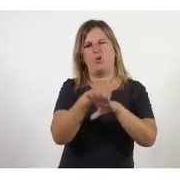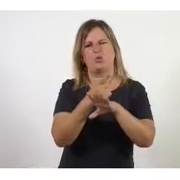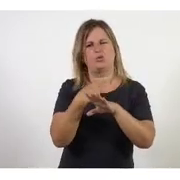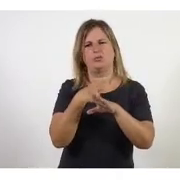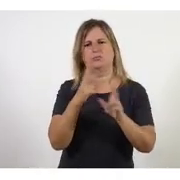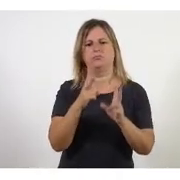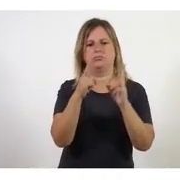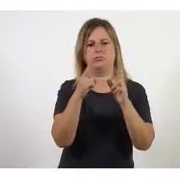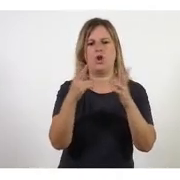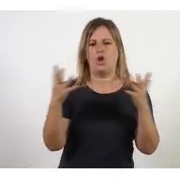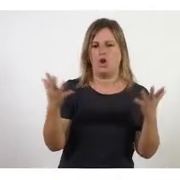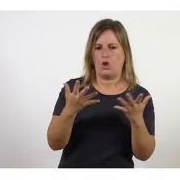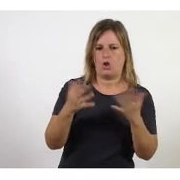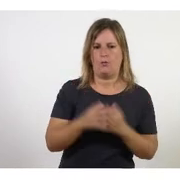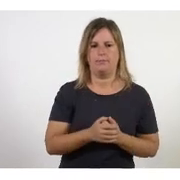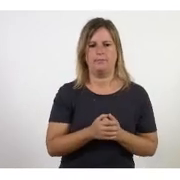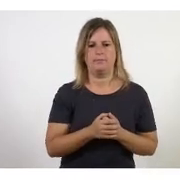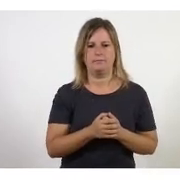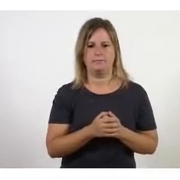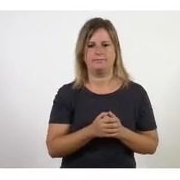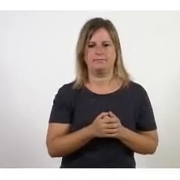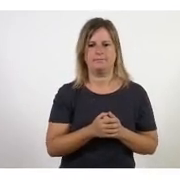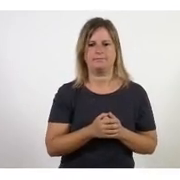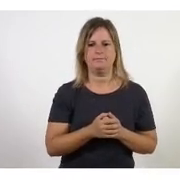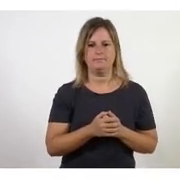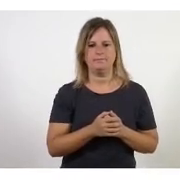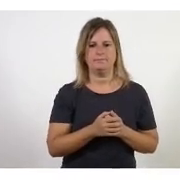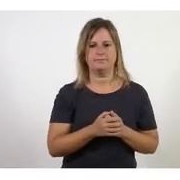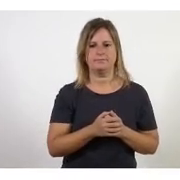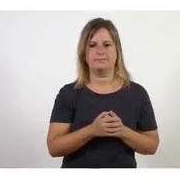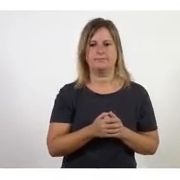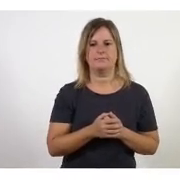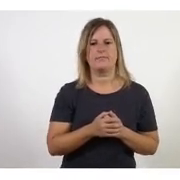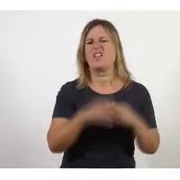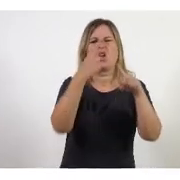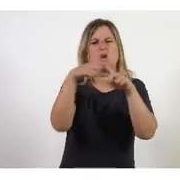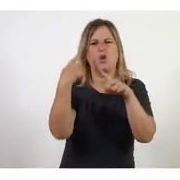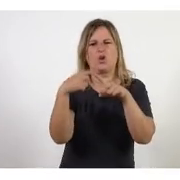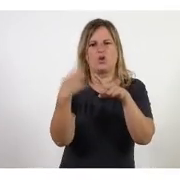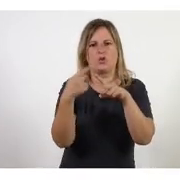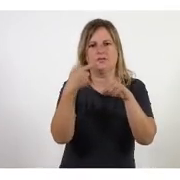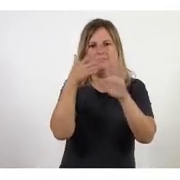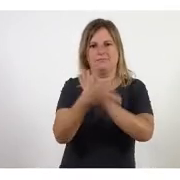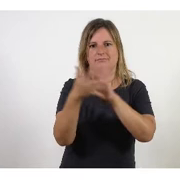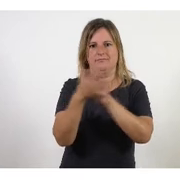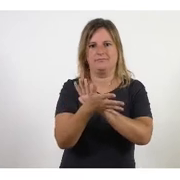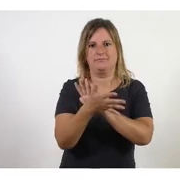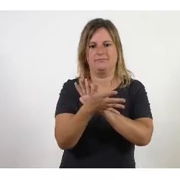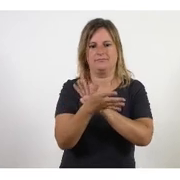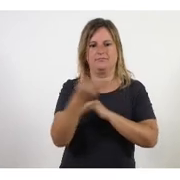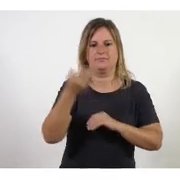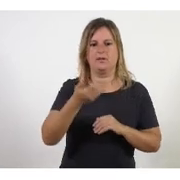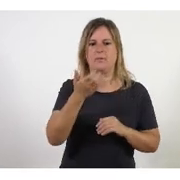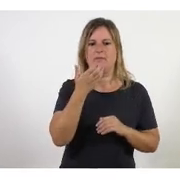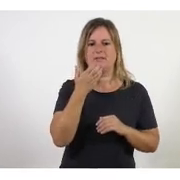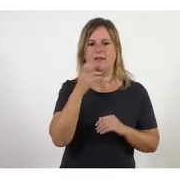Com puc retallar la durada dels clips? Vale? Anirem fent diferents coses clau a l'hora de muntar un vídeo. Jo tinc aquests 3